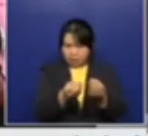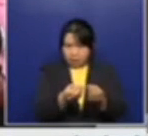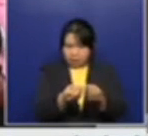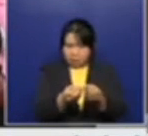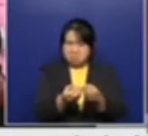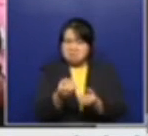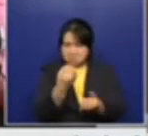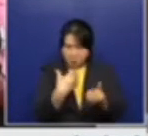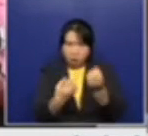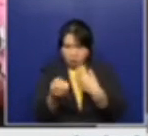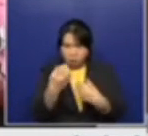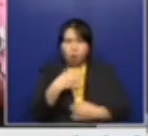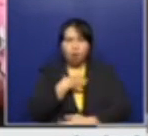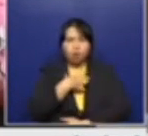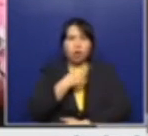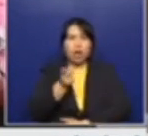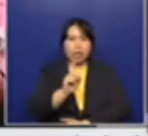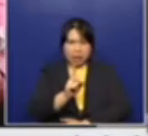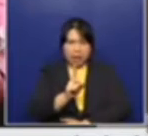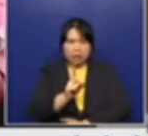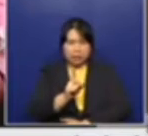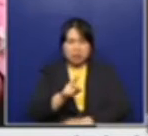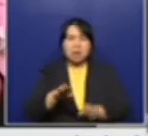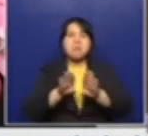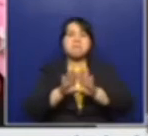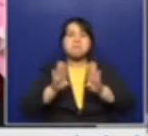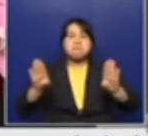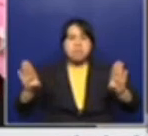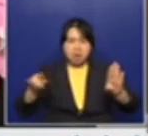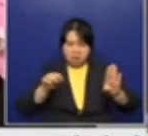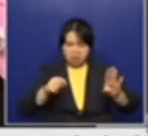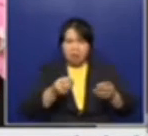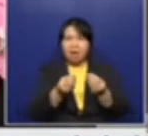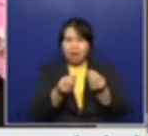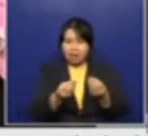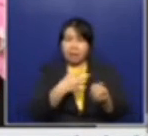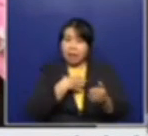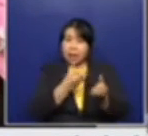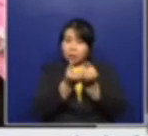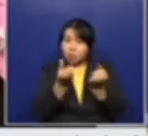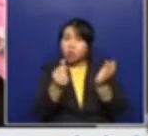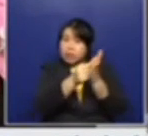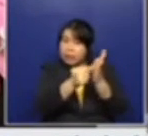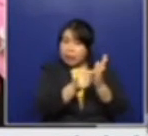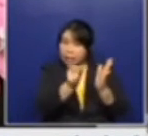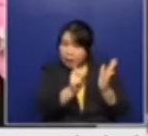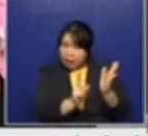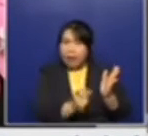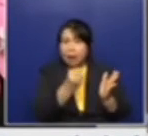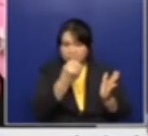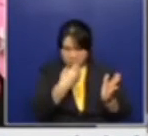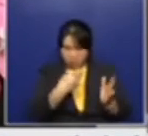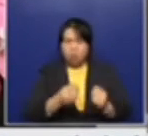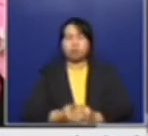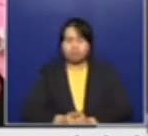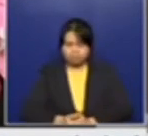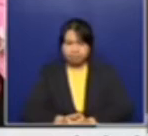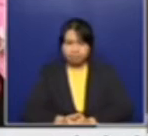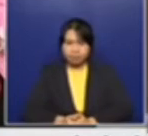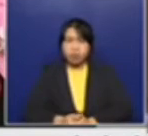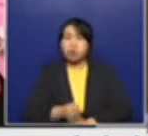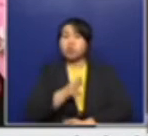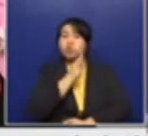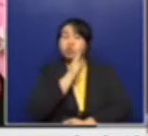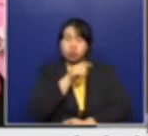ถึงความต้องการในการแก้ไขรัฐธรรมนูญรวมถึงความเดือดร้อนในการชุมนุ